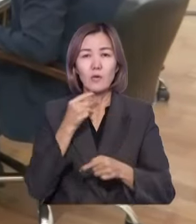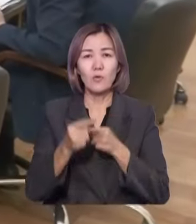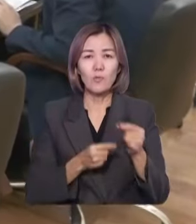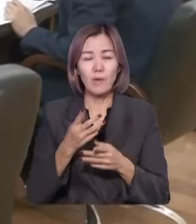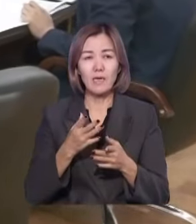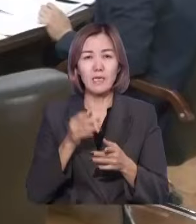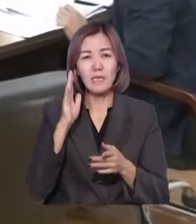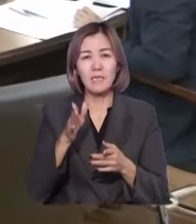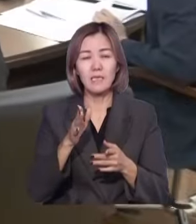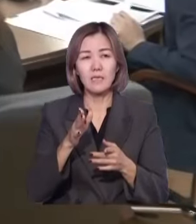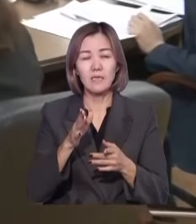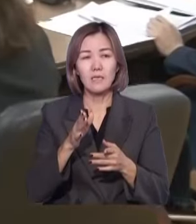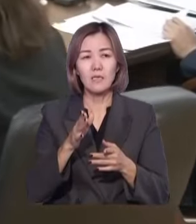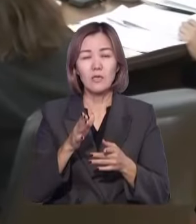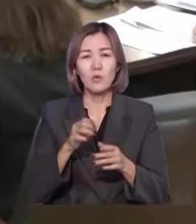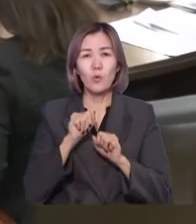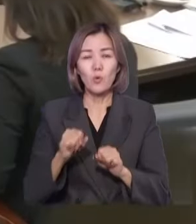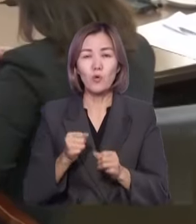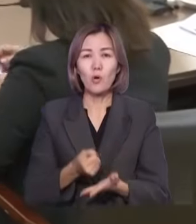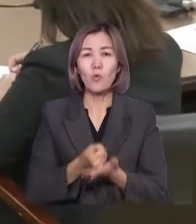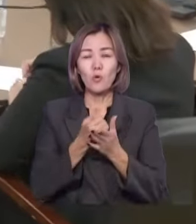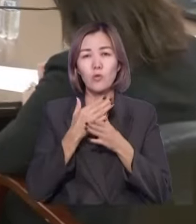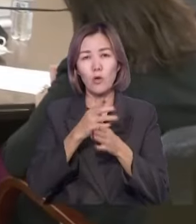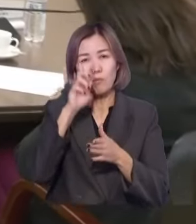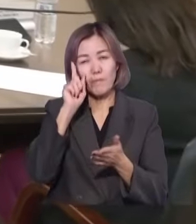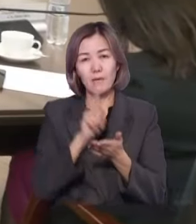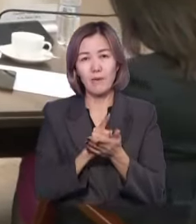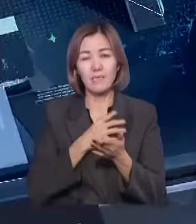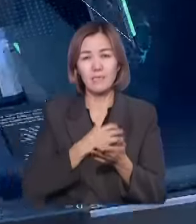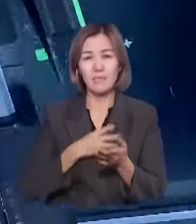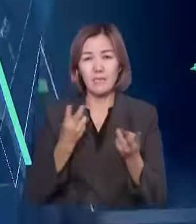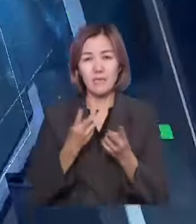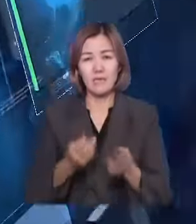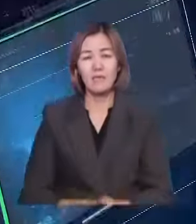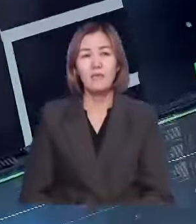ұрпақ ертеңгі ел иесі. Қорғау, қолдау мемлекеттік маңызға ие.